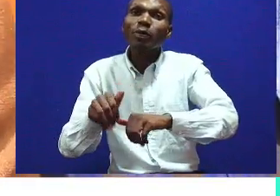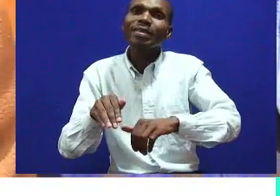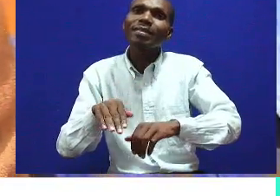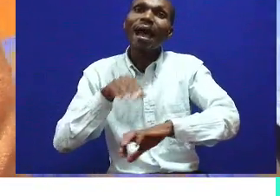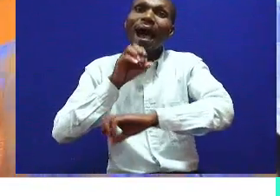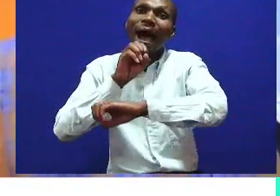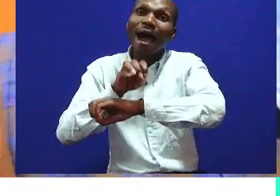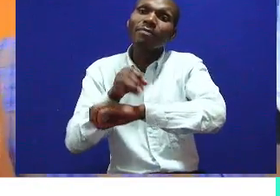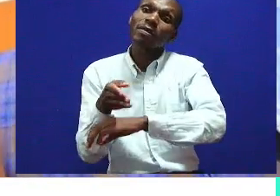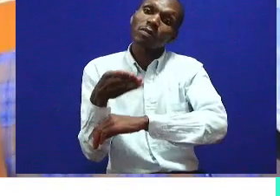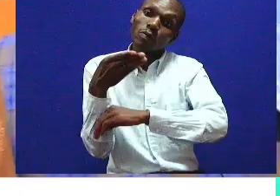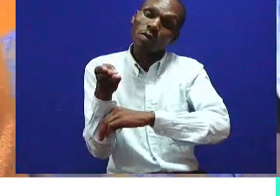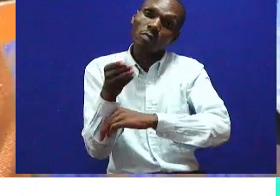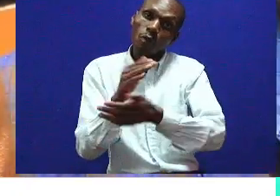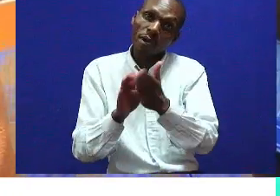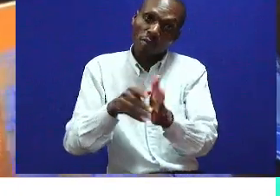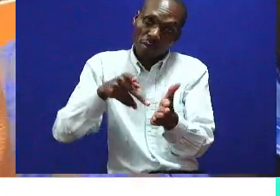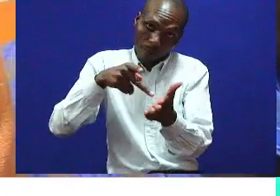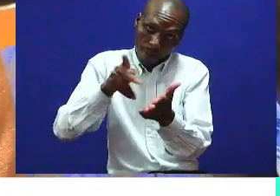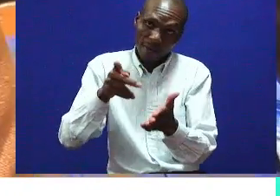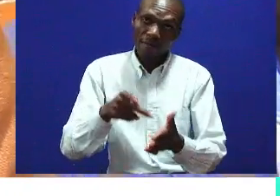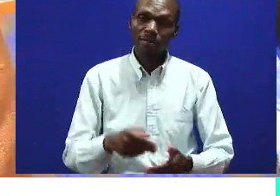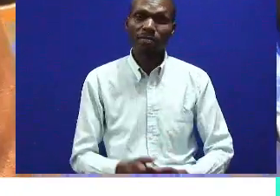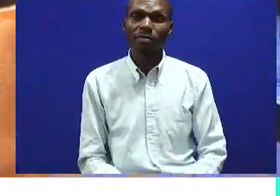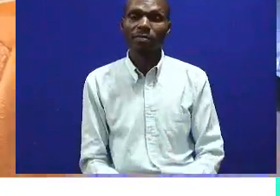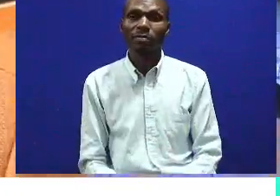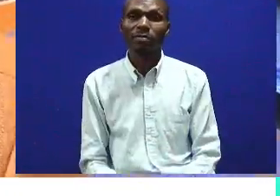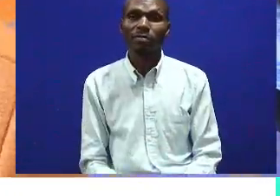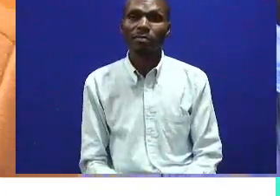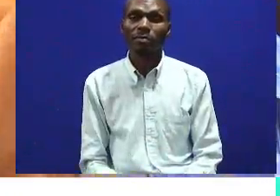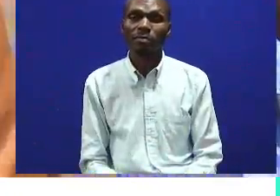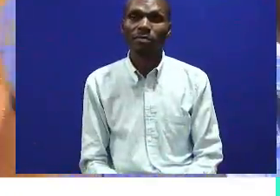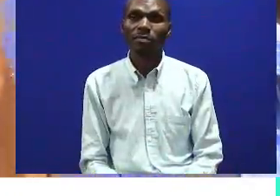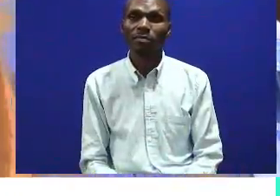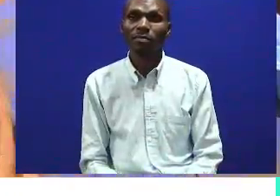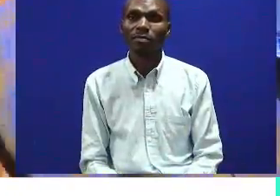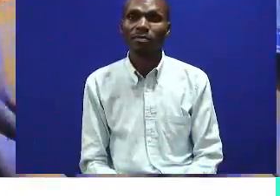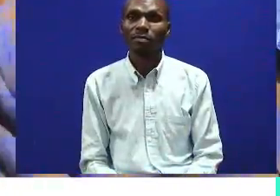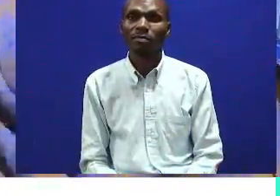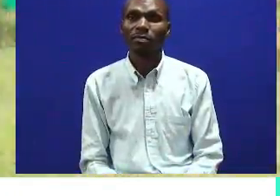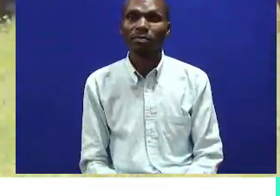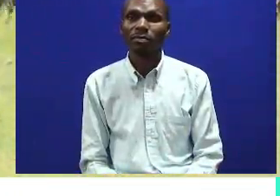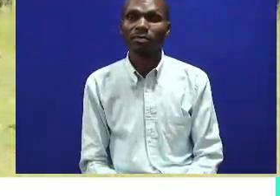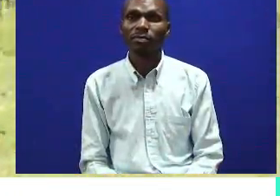gose mitu amoire kwabusa akorere mere